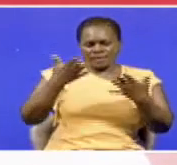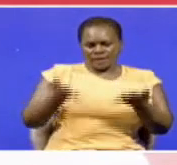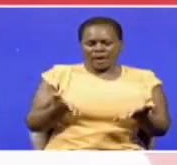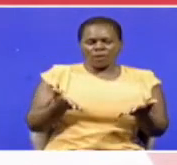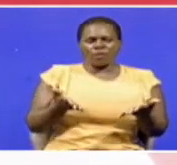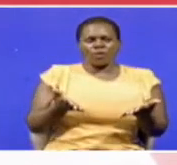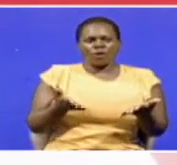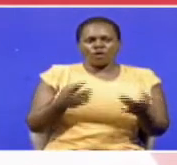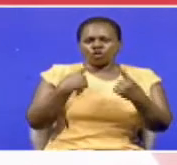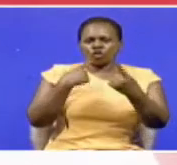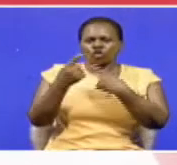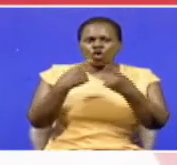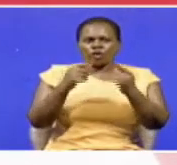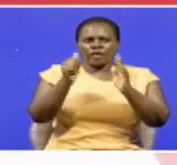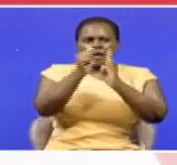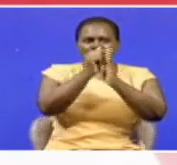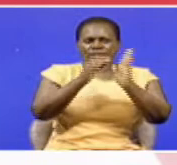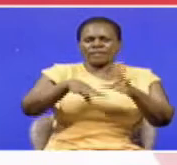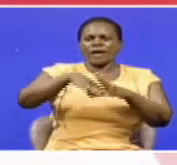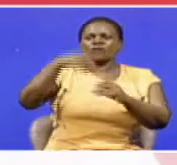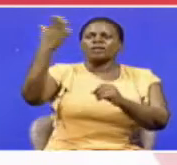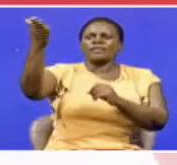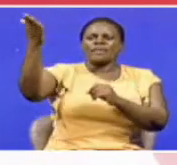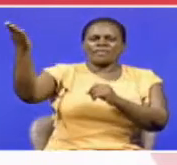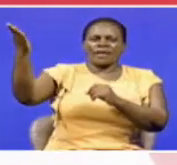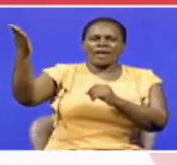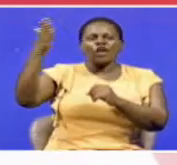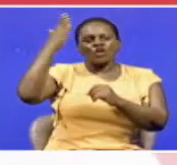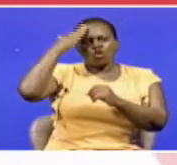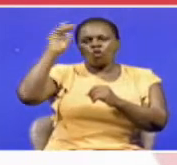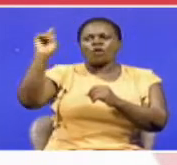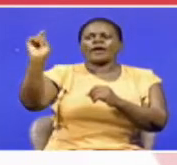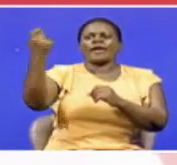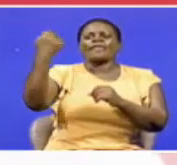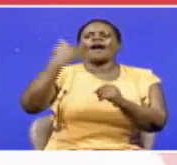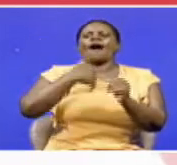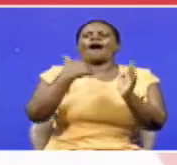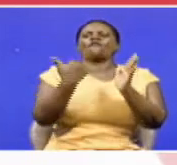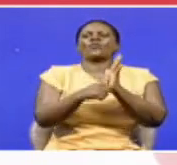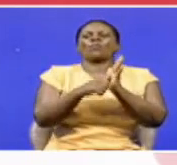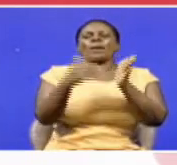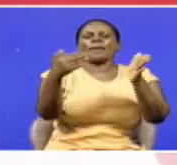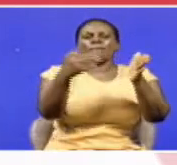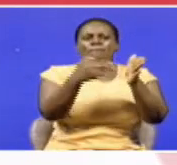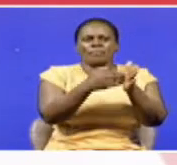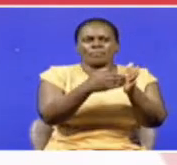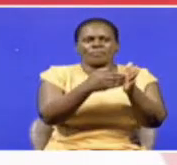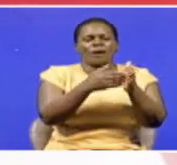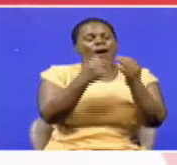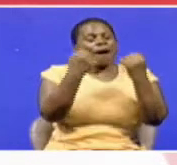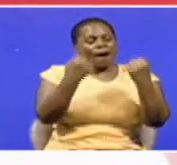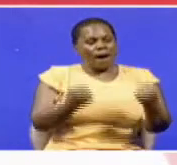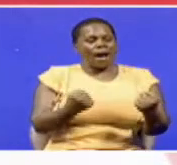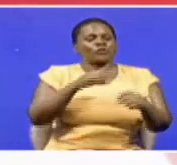hata ukengena agent tuko inje ama club zile za inje washajua Kenya tuko under ban. So kupata deal ya inje ni ngumu